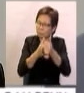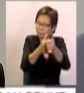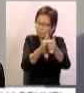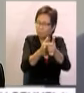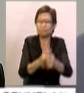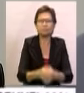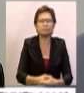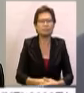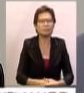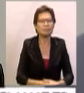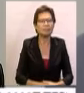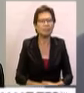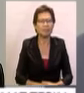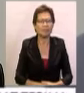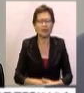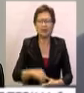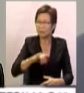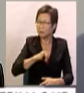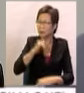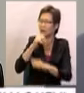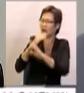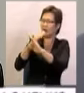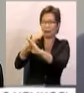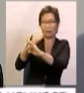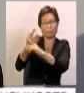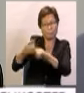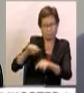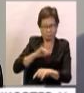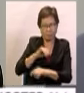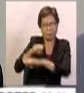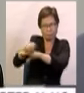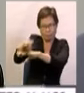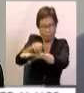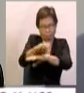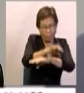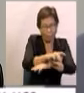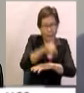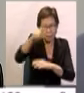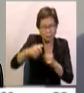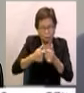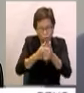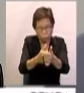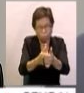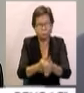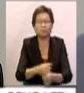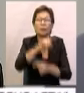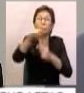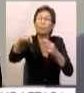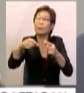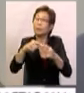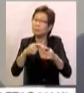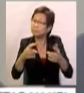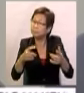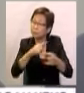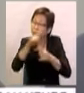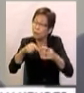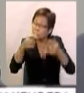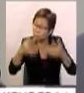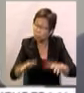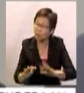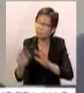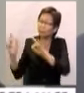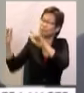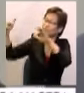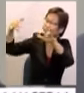Tak nak halang, tapi kita bagi nasihat supaya mereka patuh Jadi bila begitu, kalau mereka sudah ada di